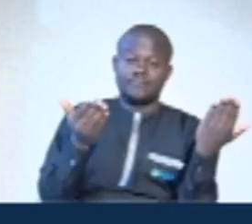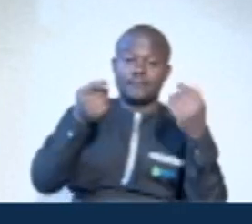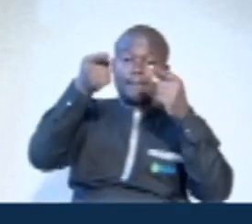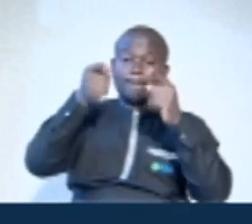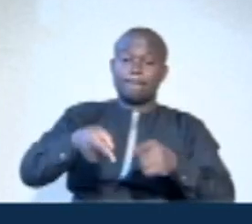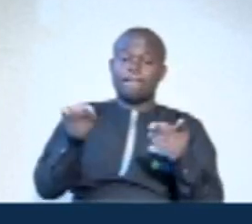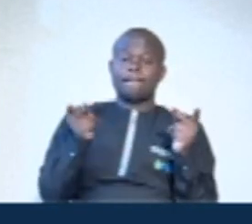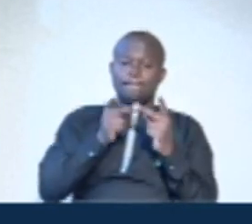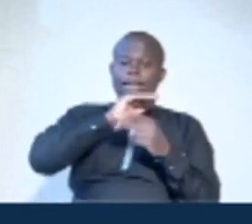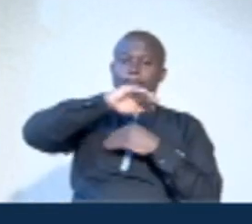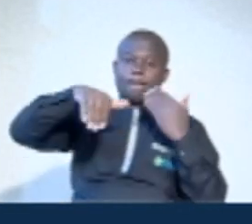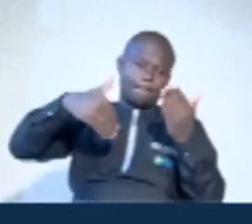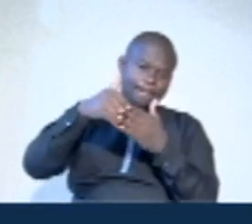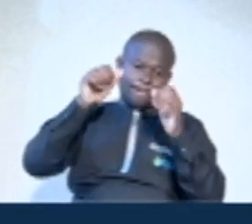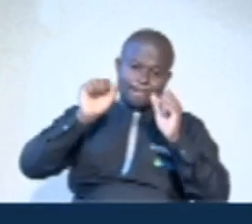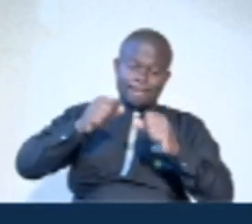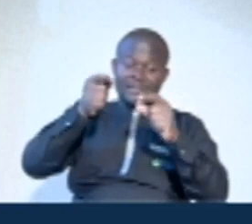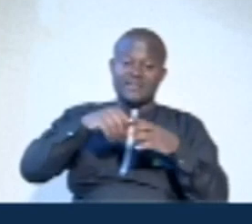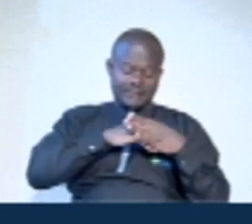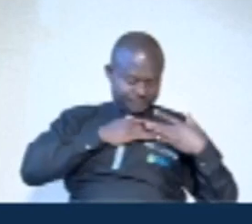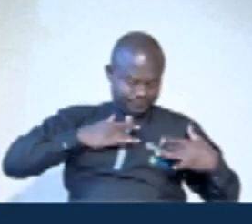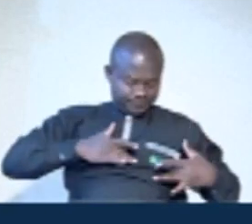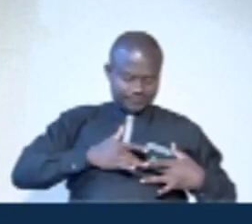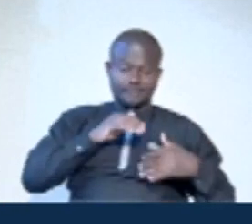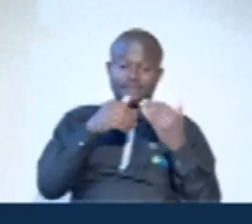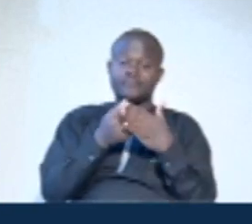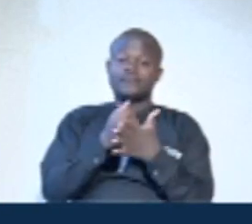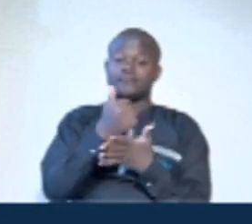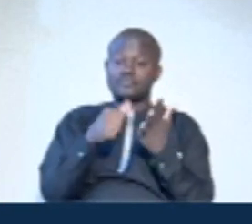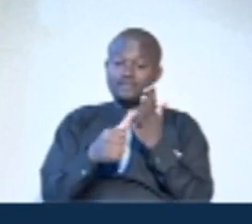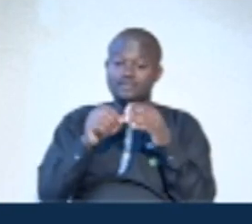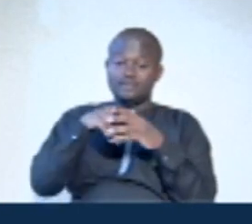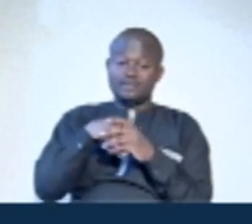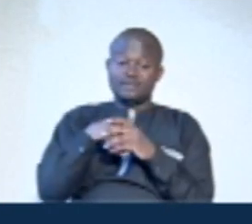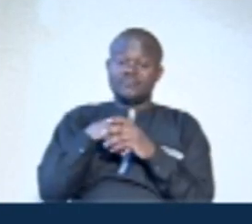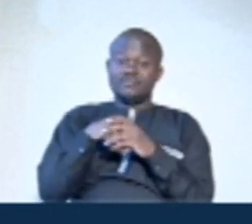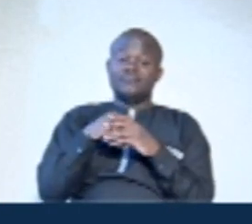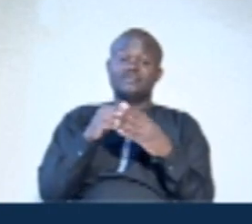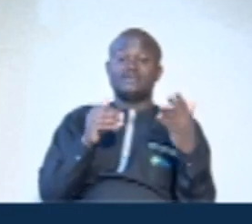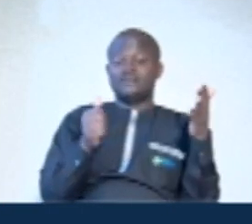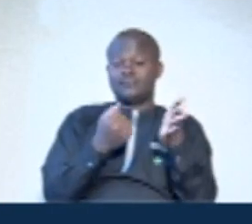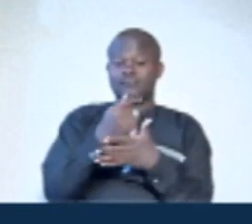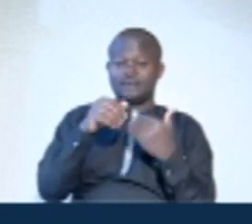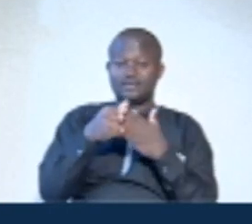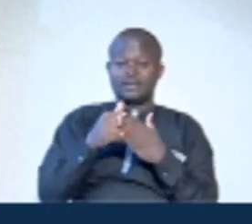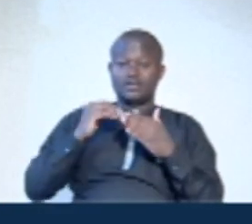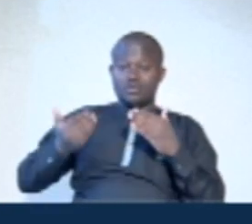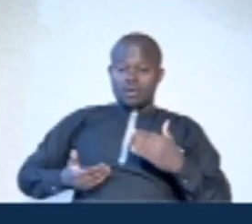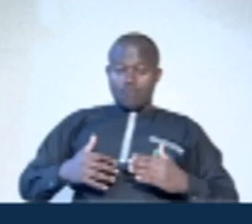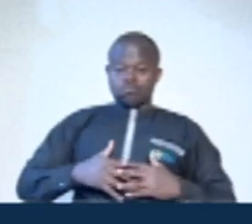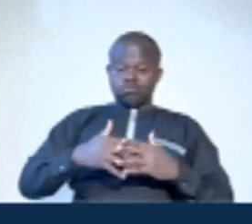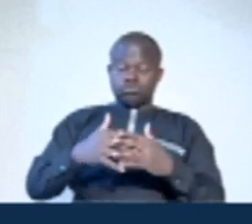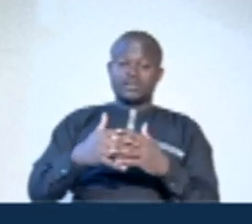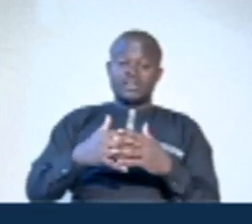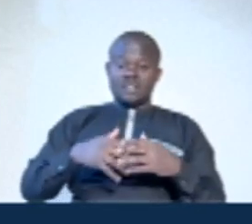zikagera ahantu hose hashoboka. Zagera ku mutima, zagutera ikibazo cy'imitsi, byagutera umugore utwite akaba